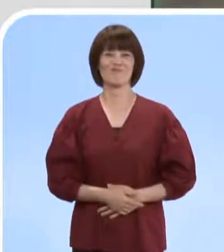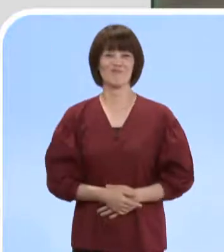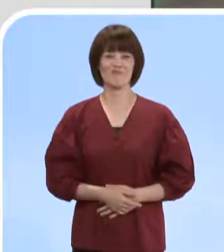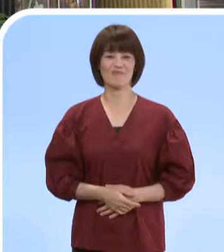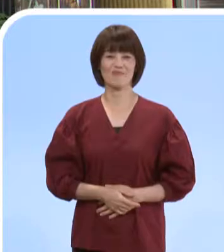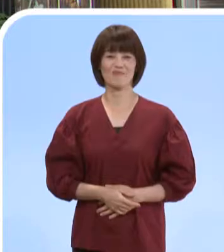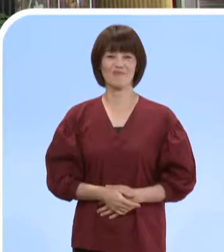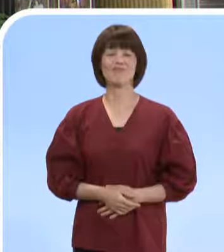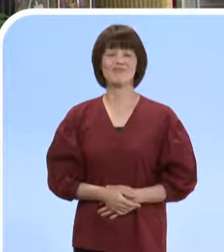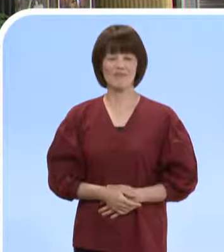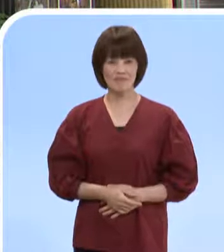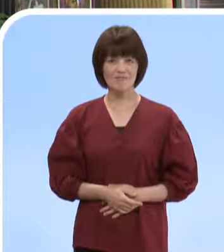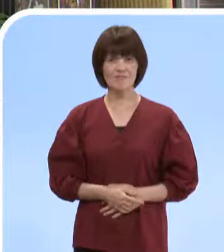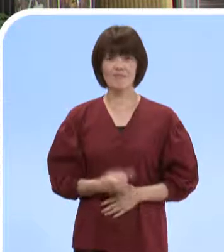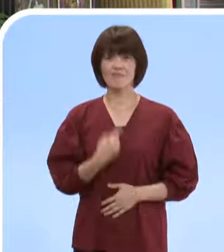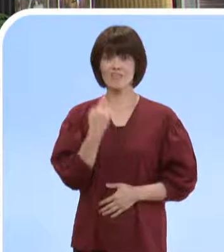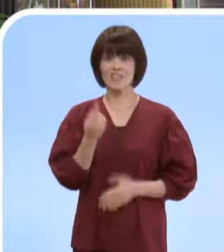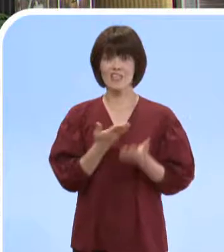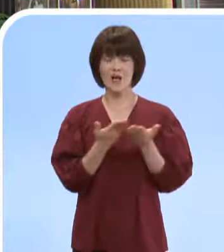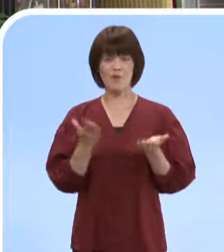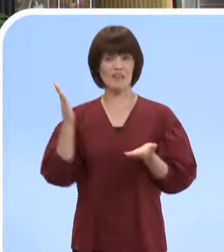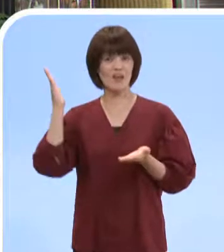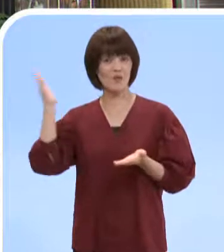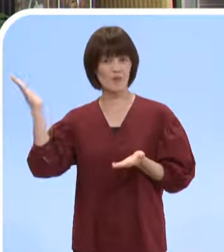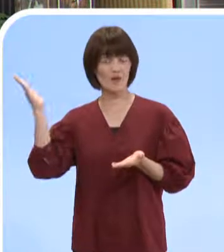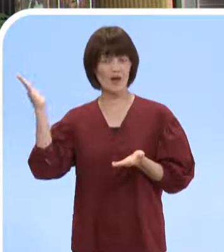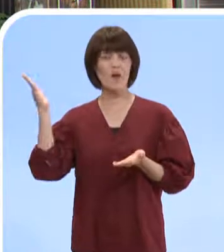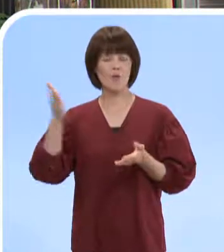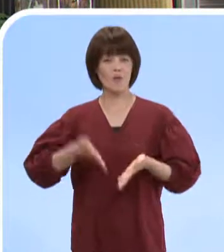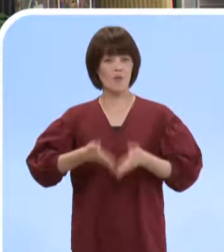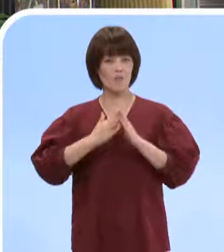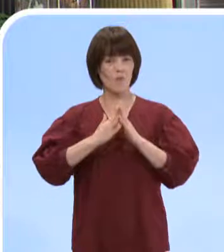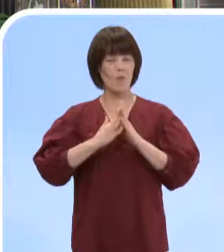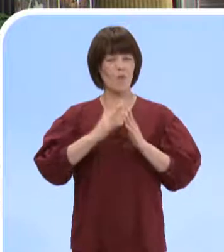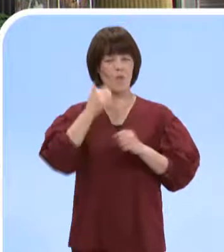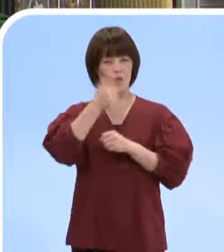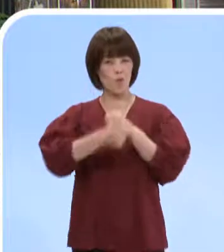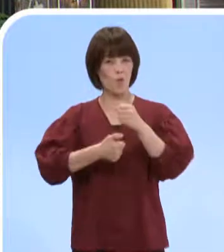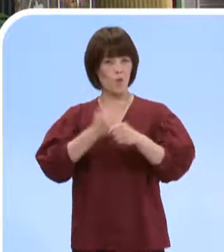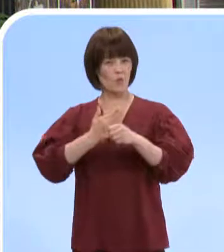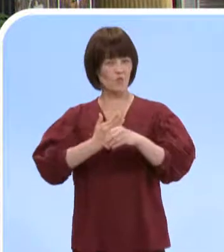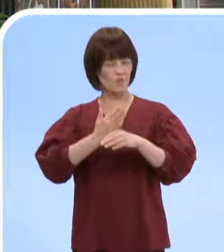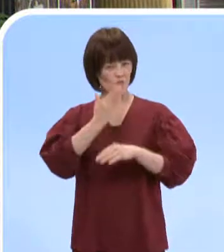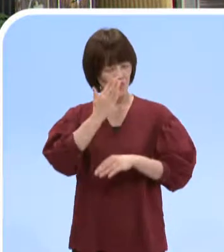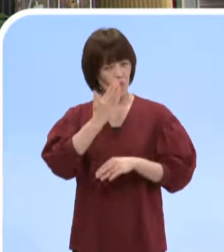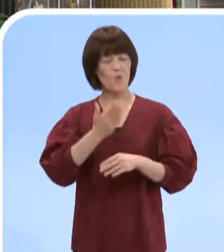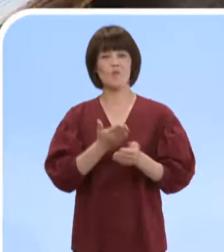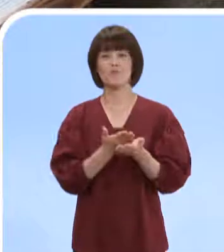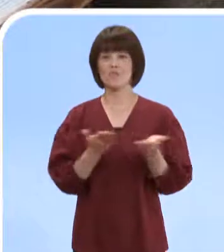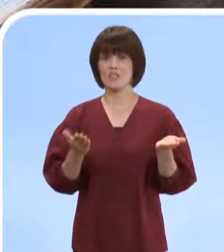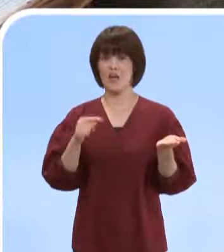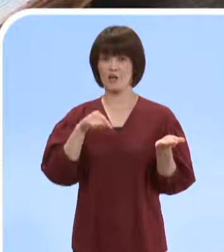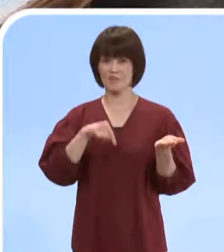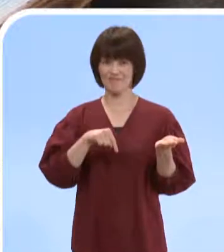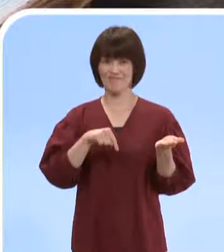発。まずやってきたのは創業50年を超えるそば匠。